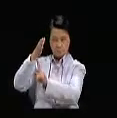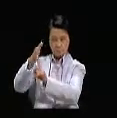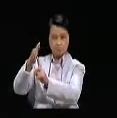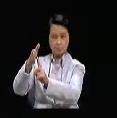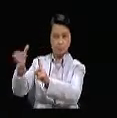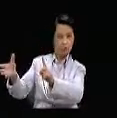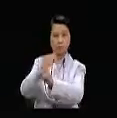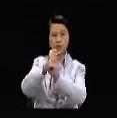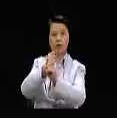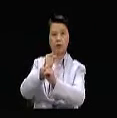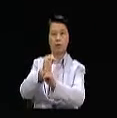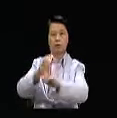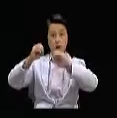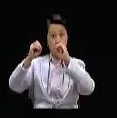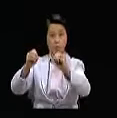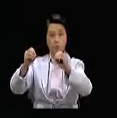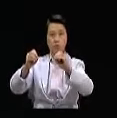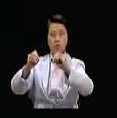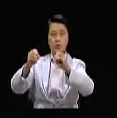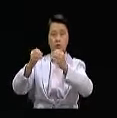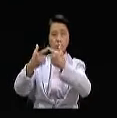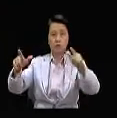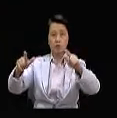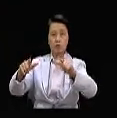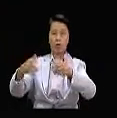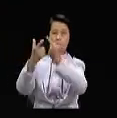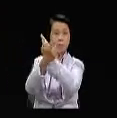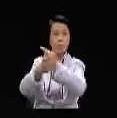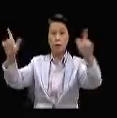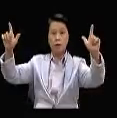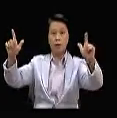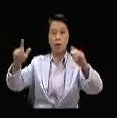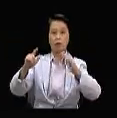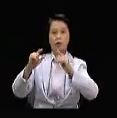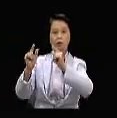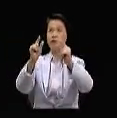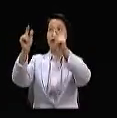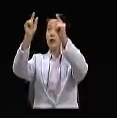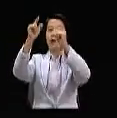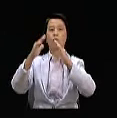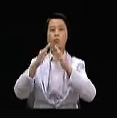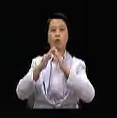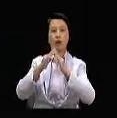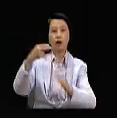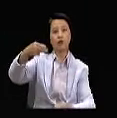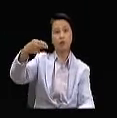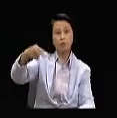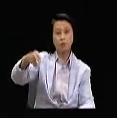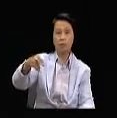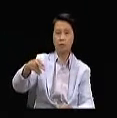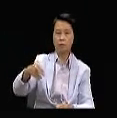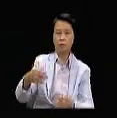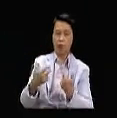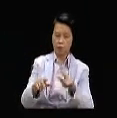Syifa penir pelepasan gas rumah jauh ini jadi antara saidillah kita berusaha Cumanya